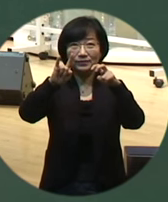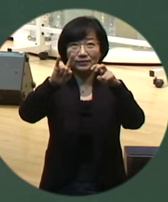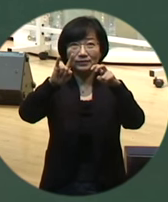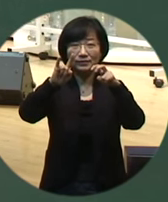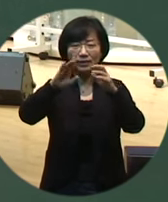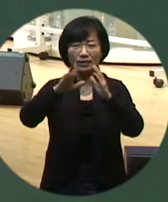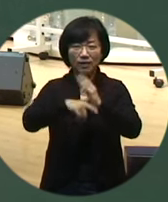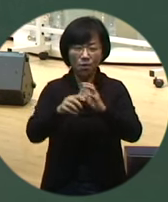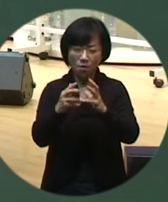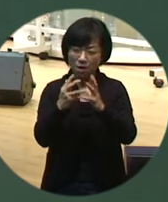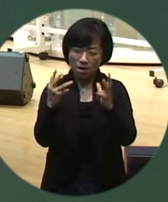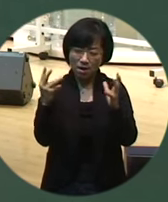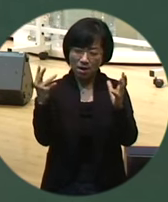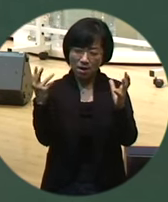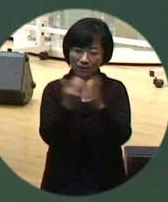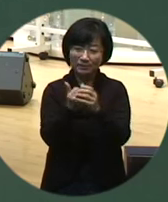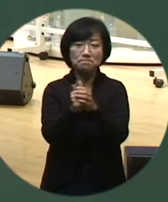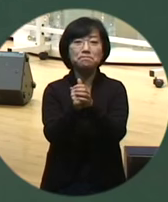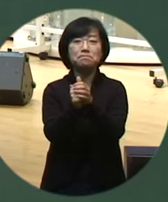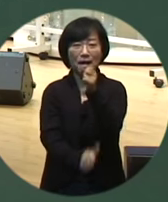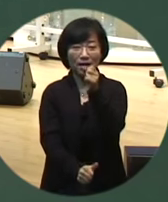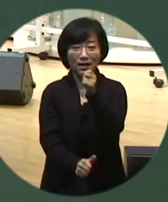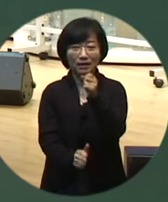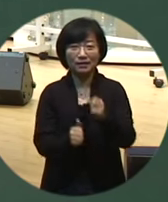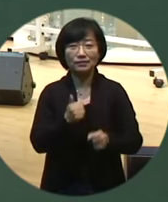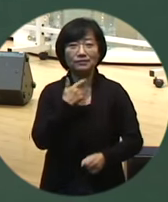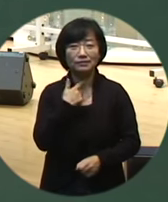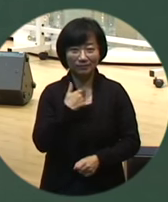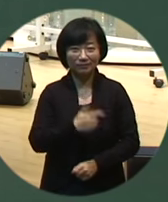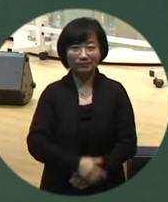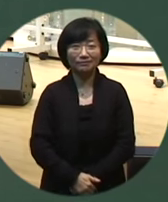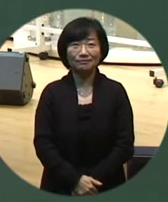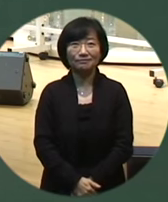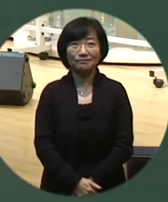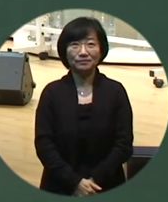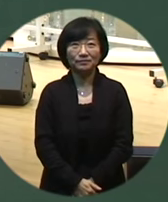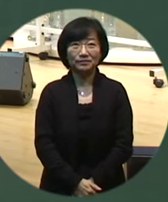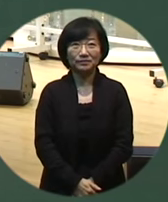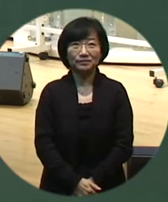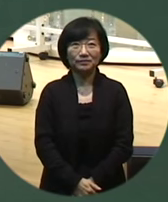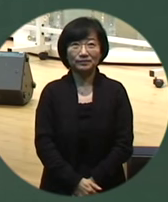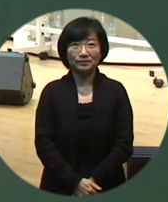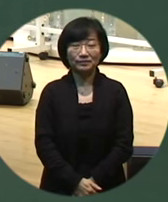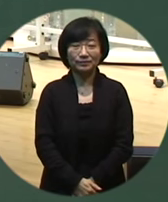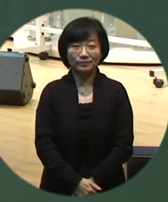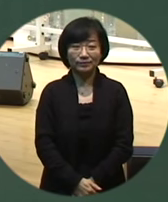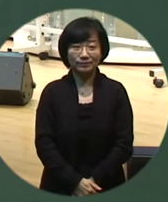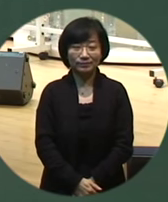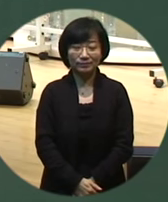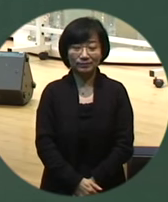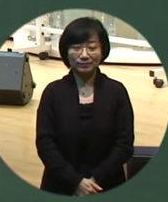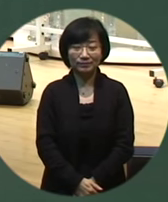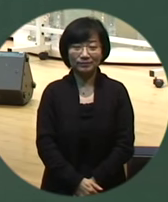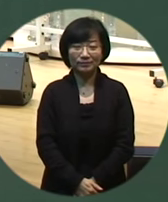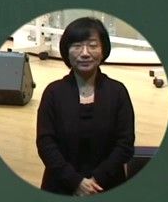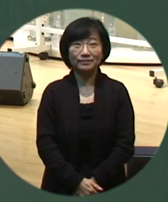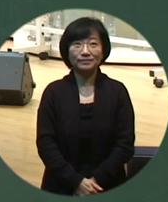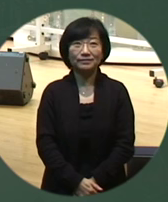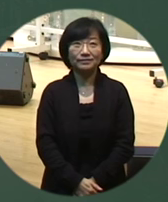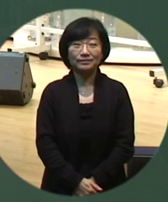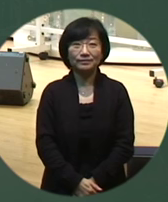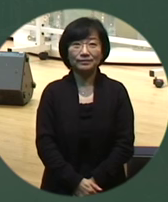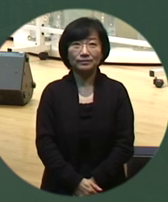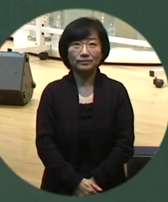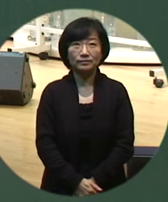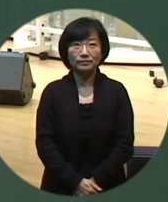엄청 실패했어요. In my early 20s, I encountered so much failure. 뭐 어느 정도 실패했느냐면은